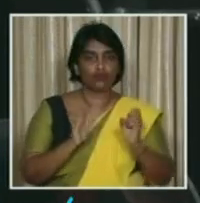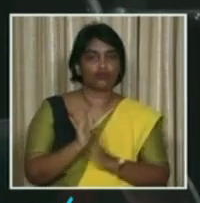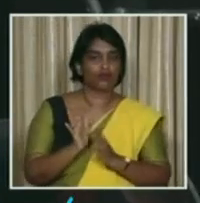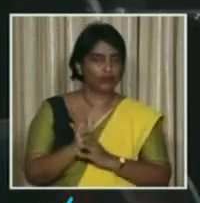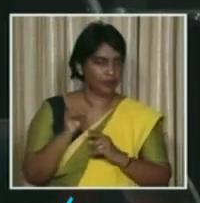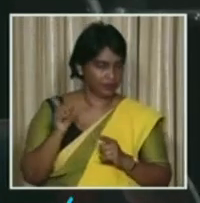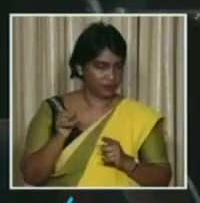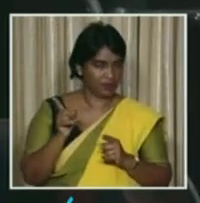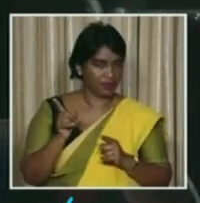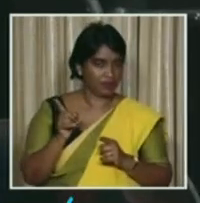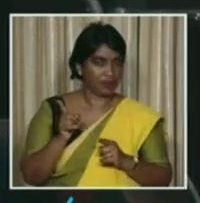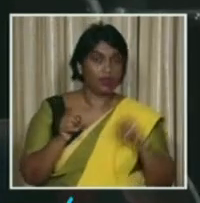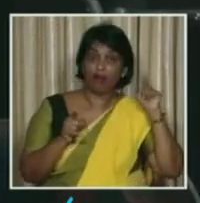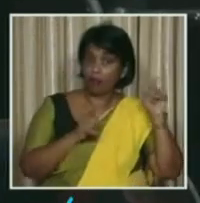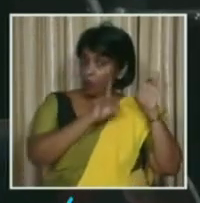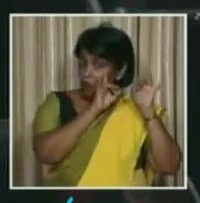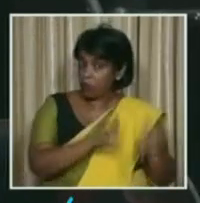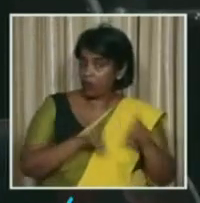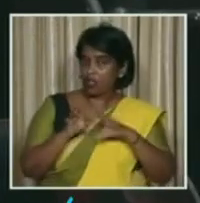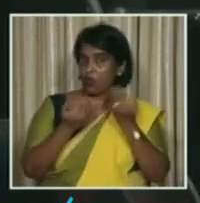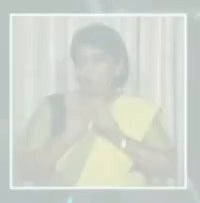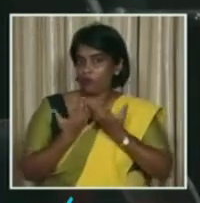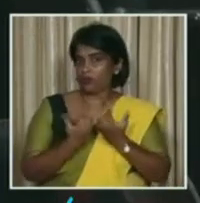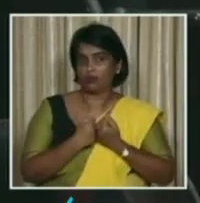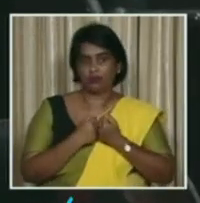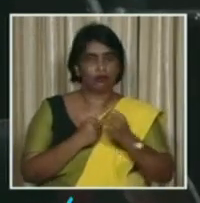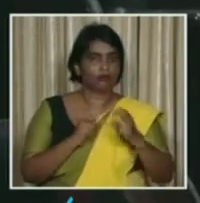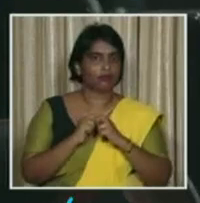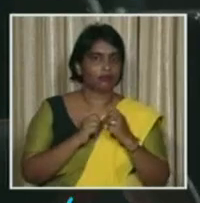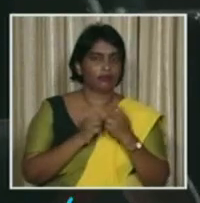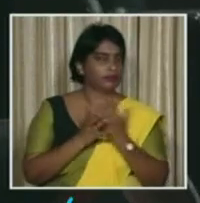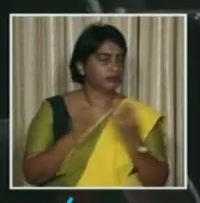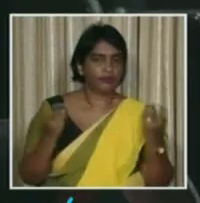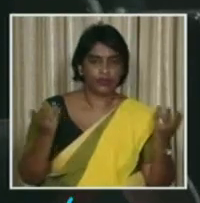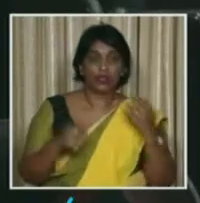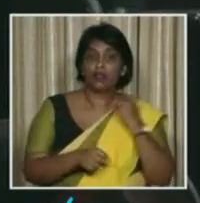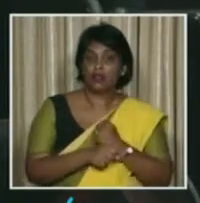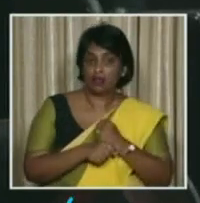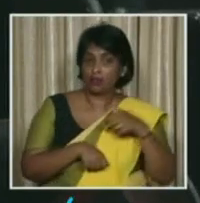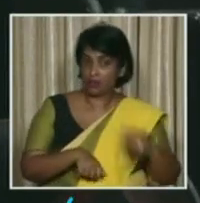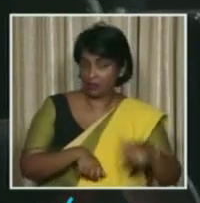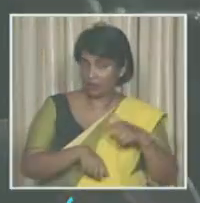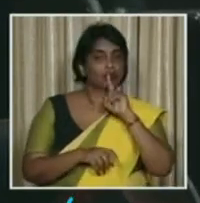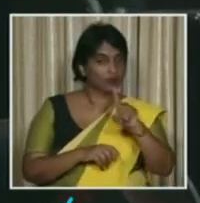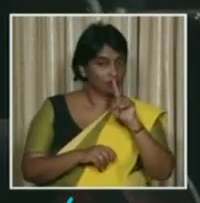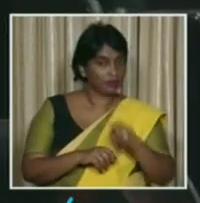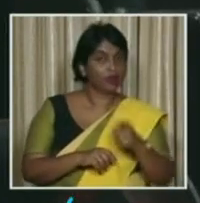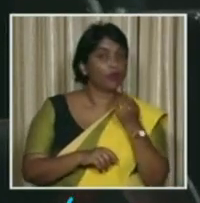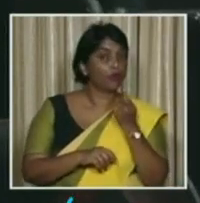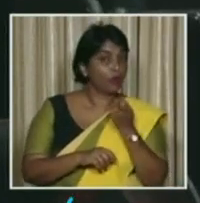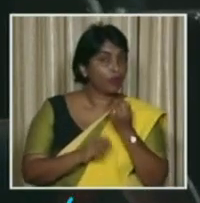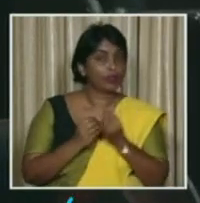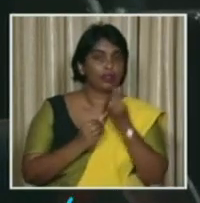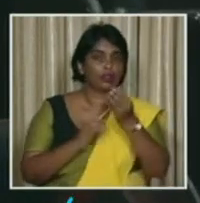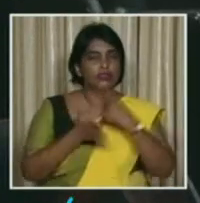කොමිෂමෙන්. ඒ නිසා ඒ පදනම මත උපදෙස් ලබා ගැනීම තුලින් විසඳුමක් ලැබෙන්නේ නැහැ. රජය මේ අවස්ථාවේ තීන්දුව කළා තියෙනවා මුදල් නොදී